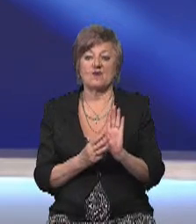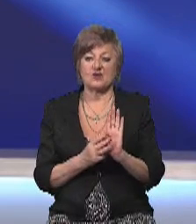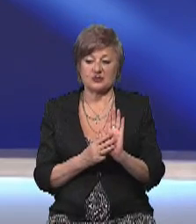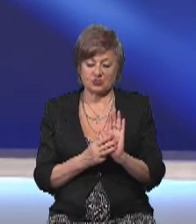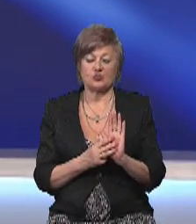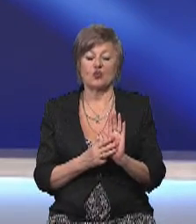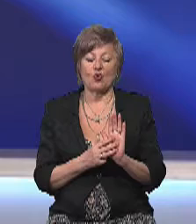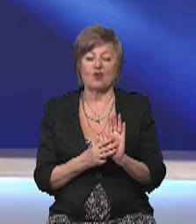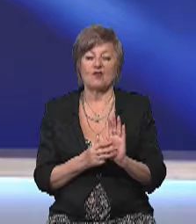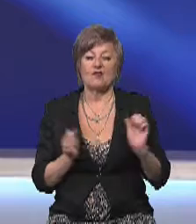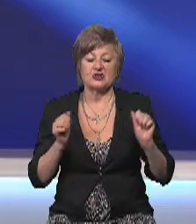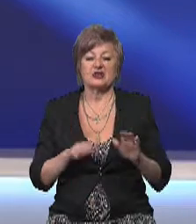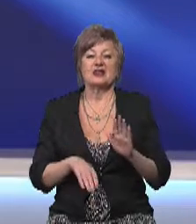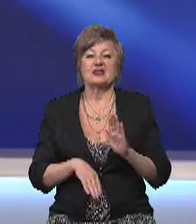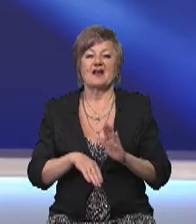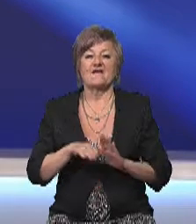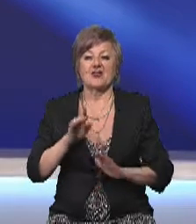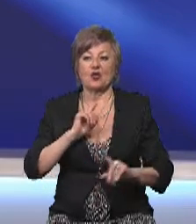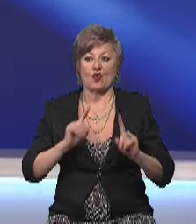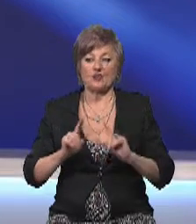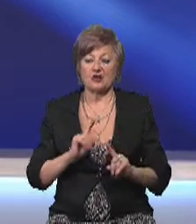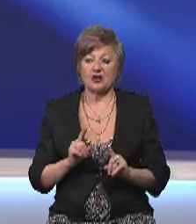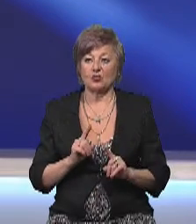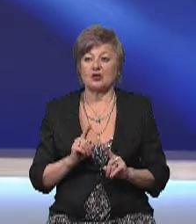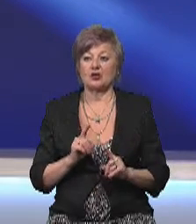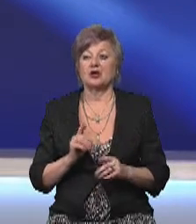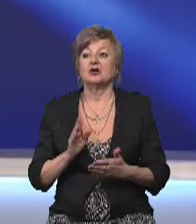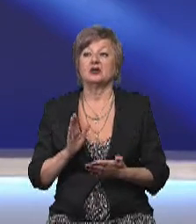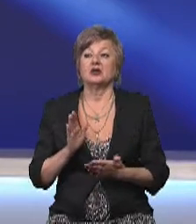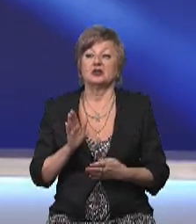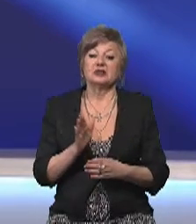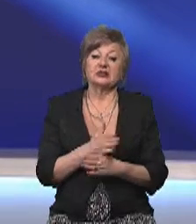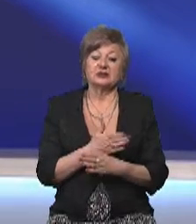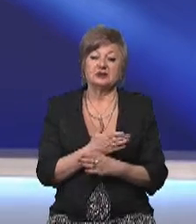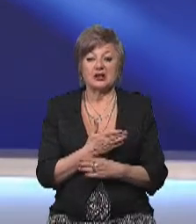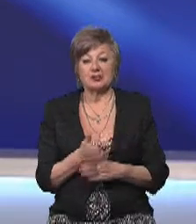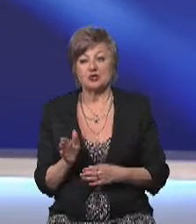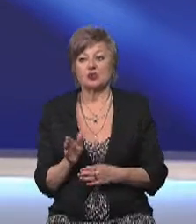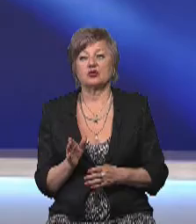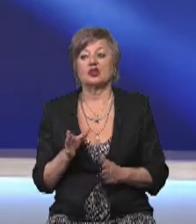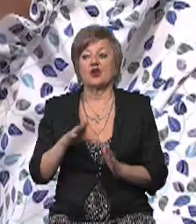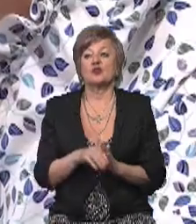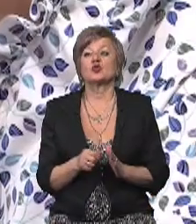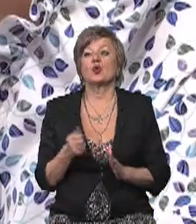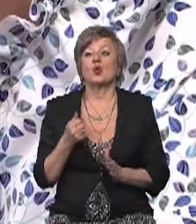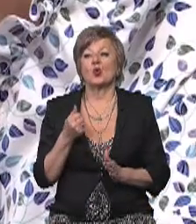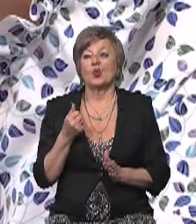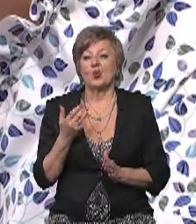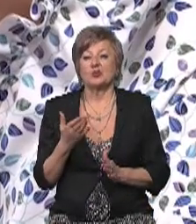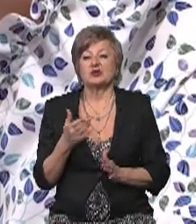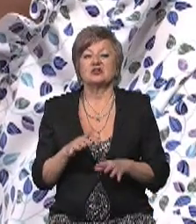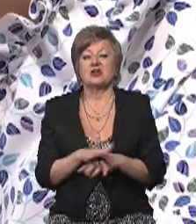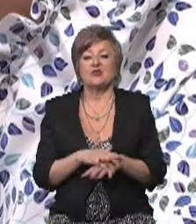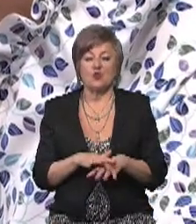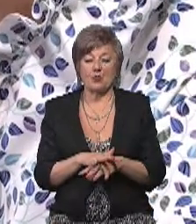Верховна Рада 8-го скликання демонізована на сьогодні, у тому числі і в засобах